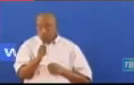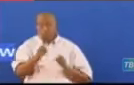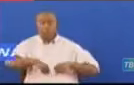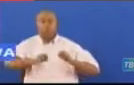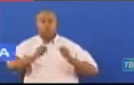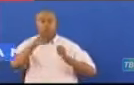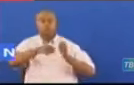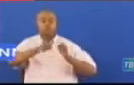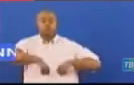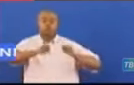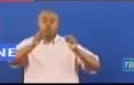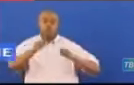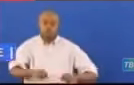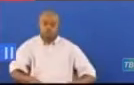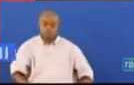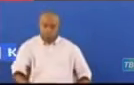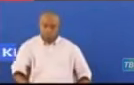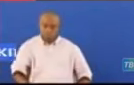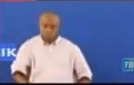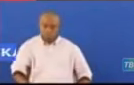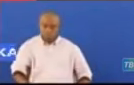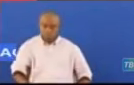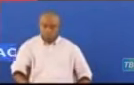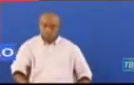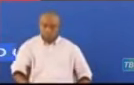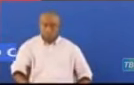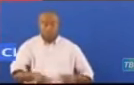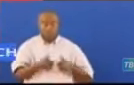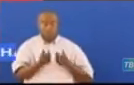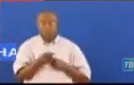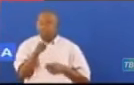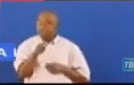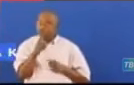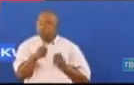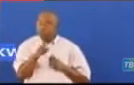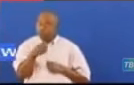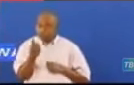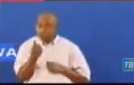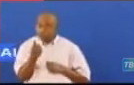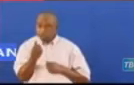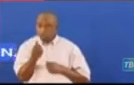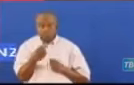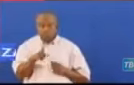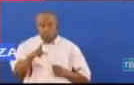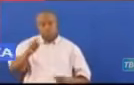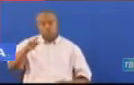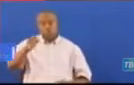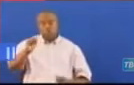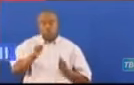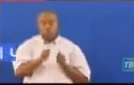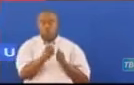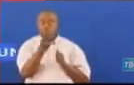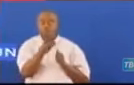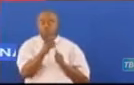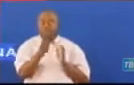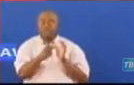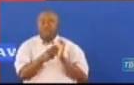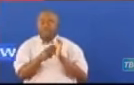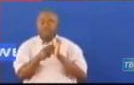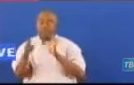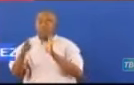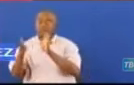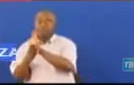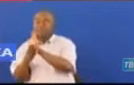ambao tunaweza kusema kwamba walikuwa chini ya ukoloni. Lakini kama hiyo haitoshi, Luka 12:7-9 neno la Mungu